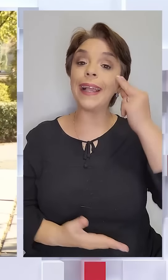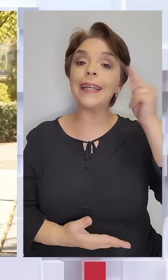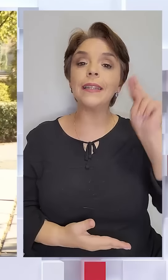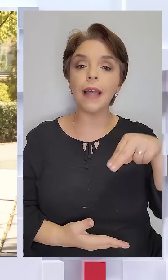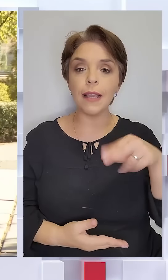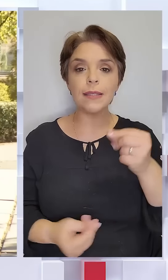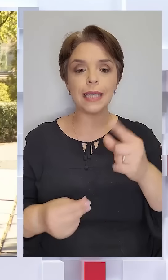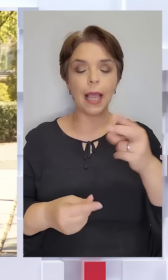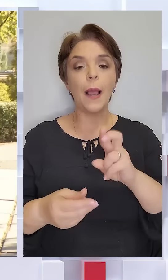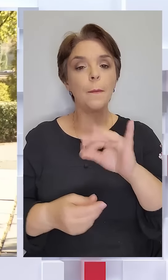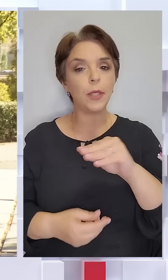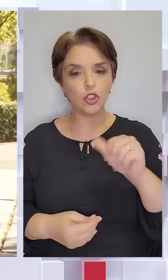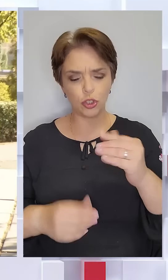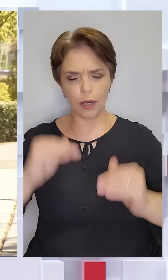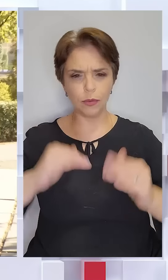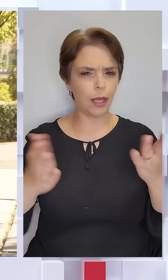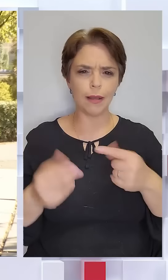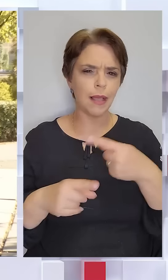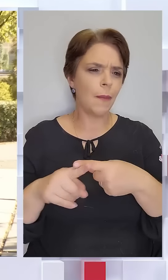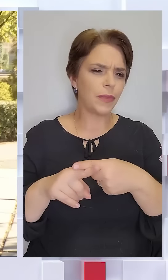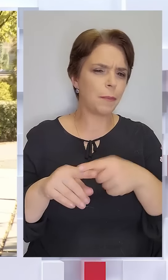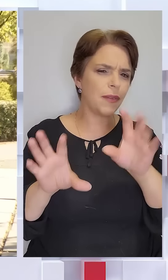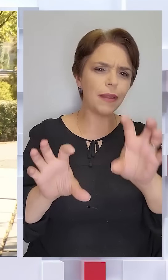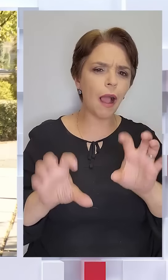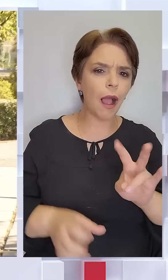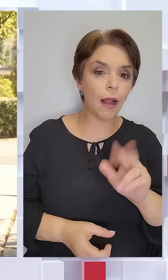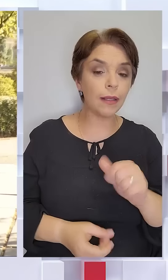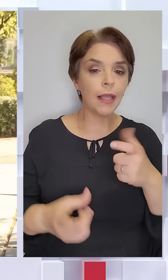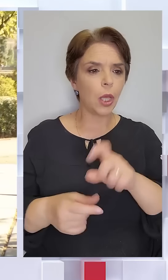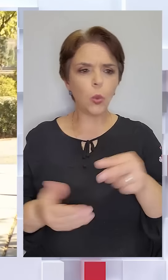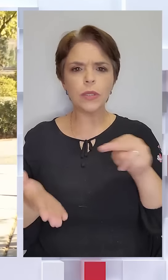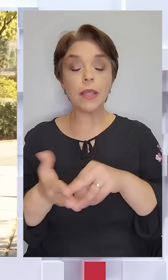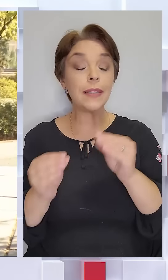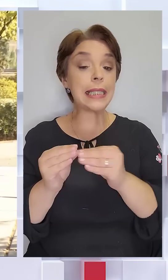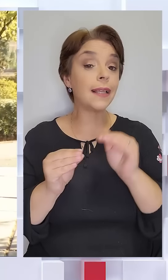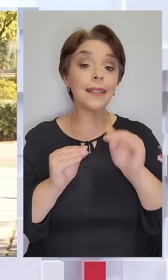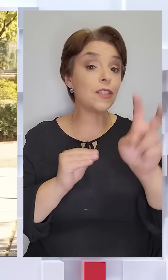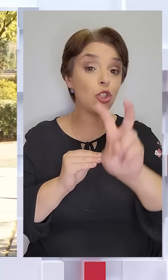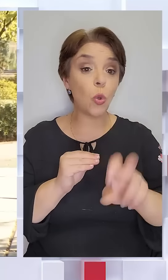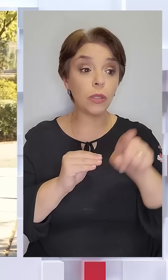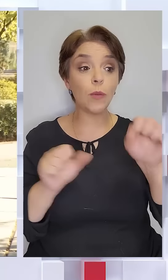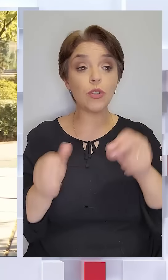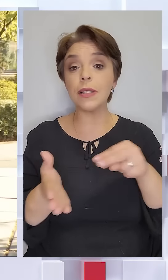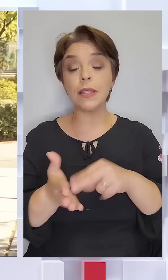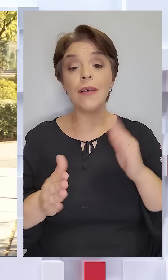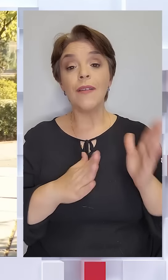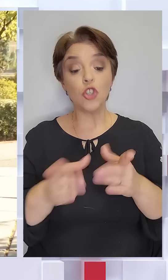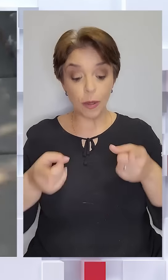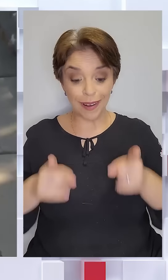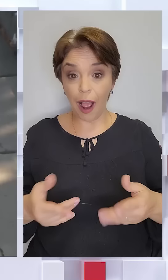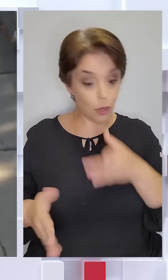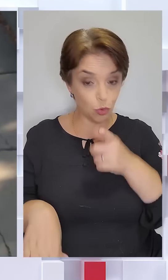китайська біржа, китайська, вона якась там напівлегальна, де люди ставлять десятки тисяч доларів. Там можна ставити в режимі